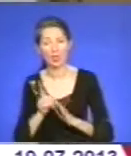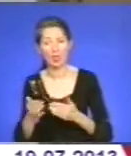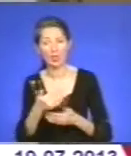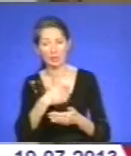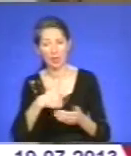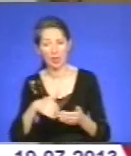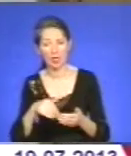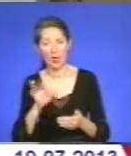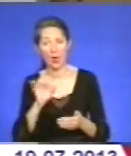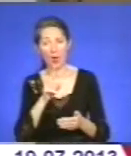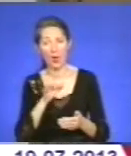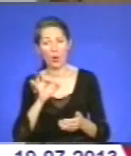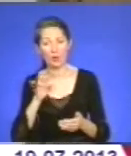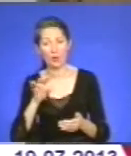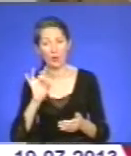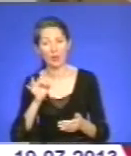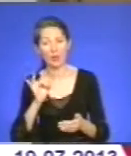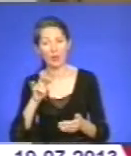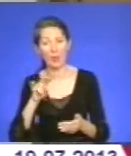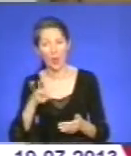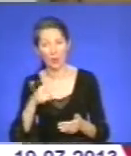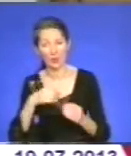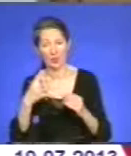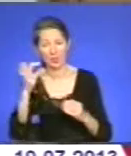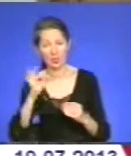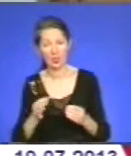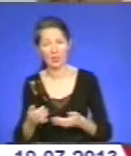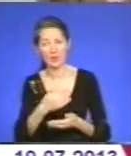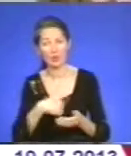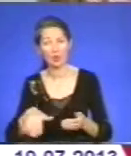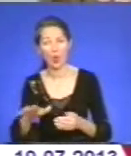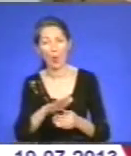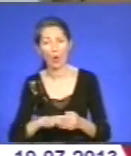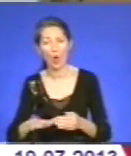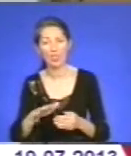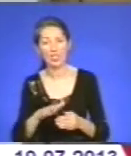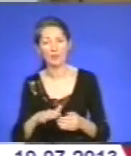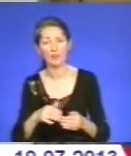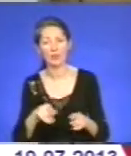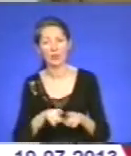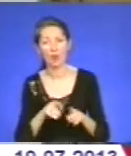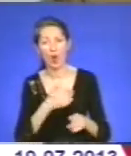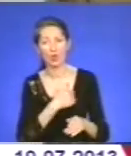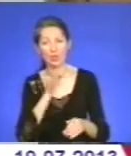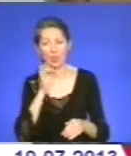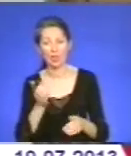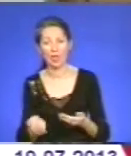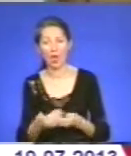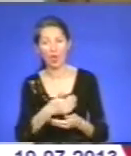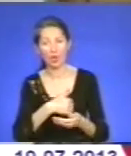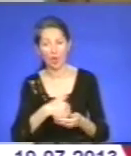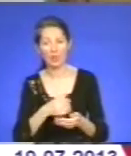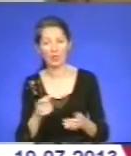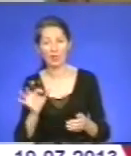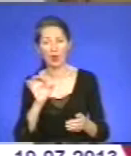збирання озимого ріпаку, 15% зібрано площ. Так само хочу сказати, що урожайність